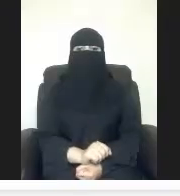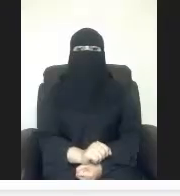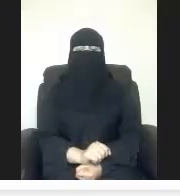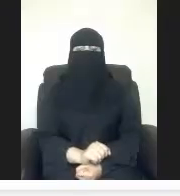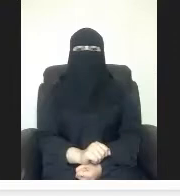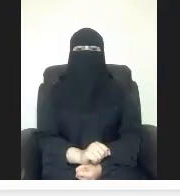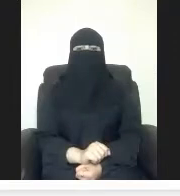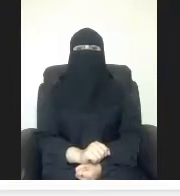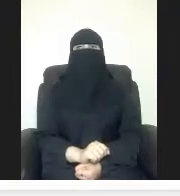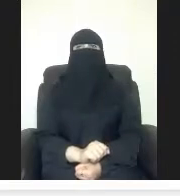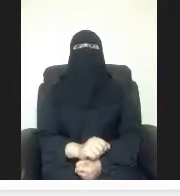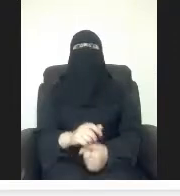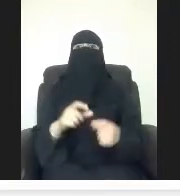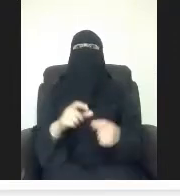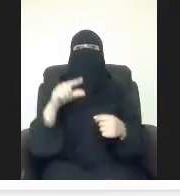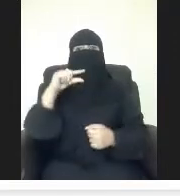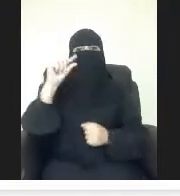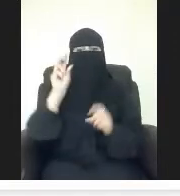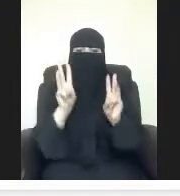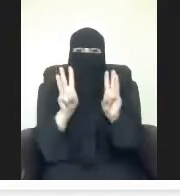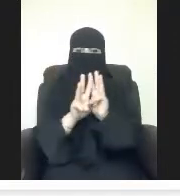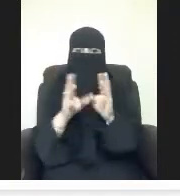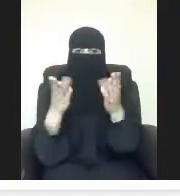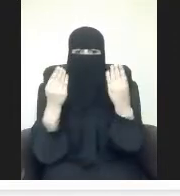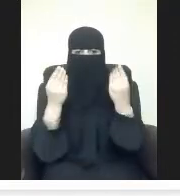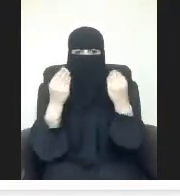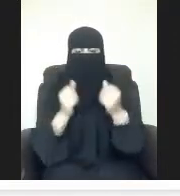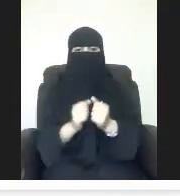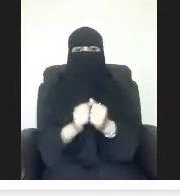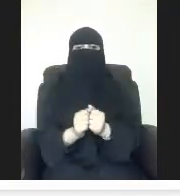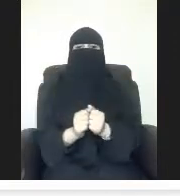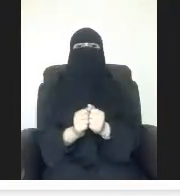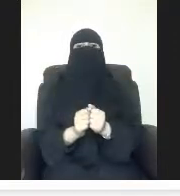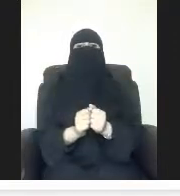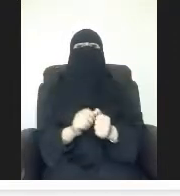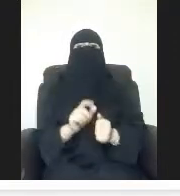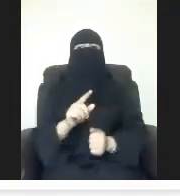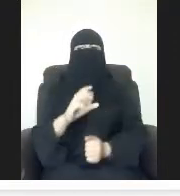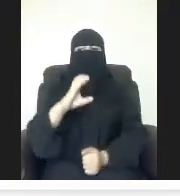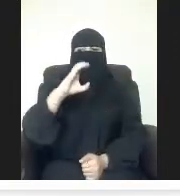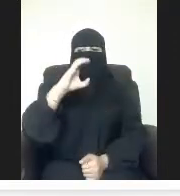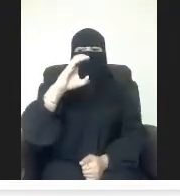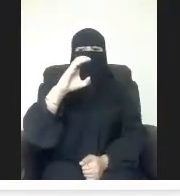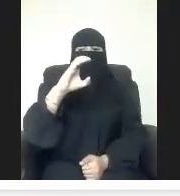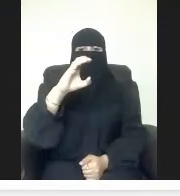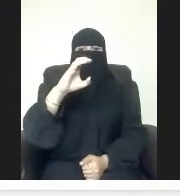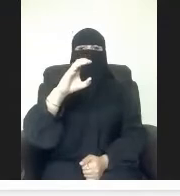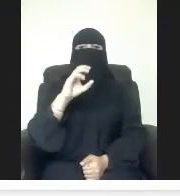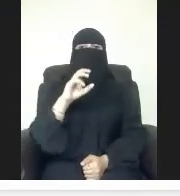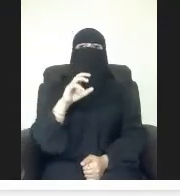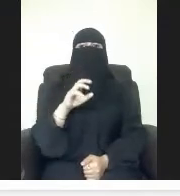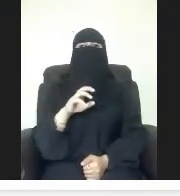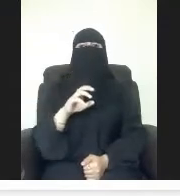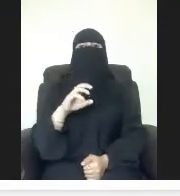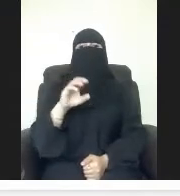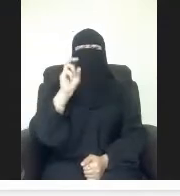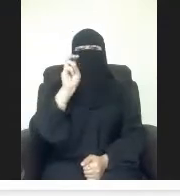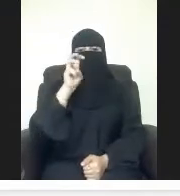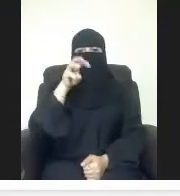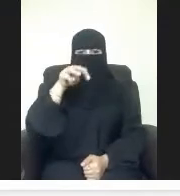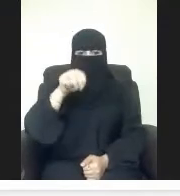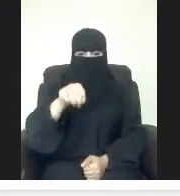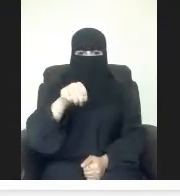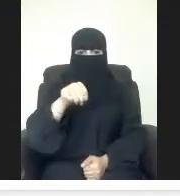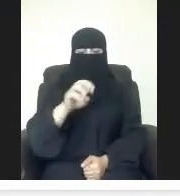مراجعات معتمد لدى الكيو ام العالمية. الأستاذ عبد الله